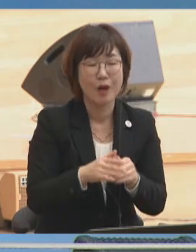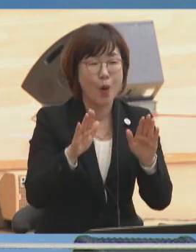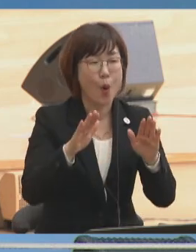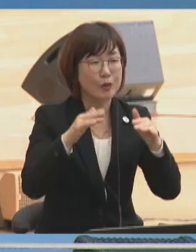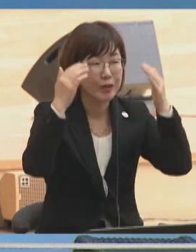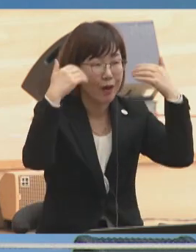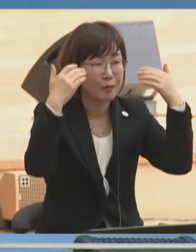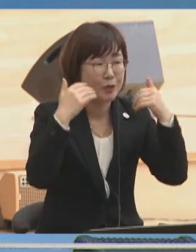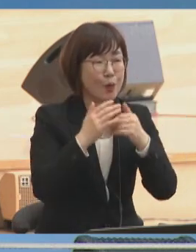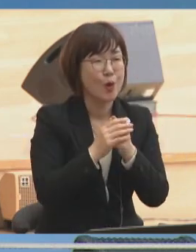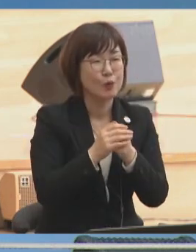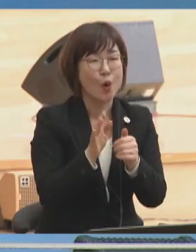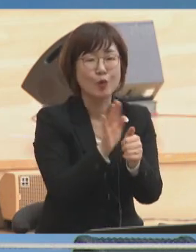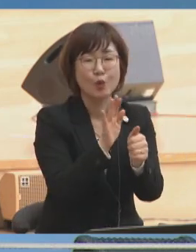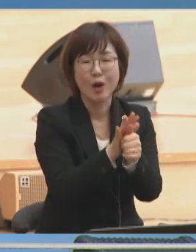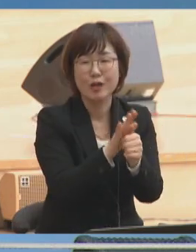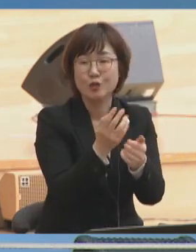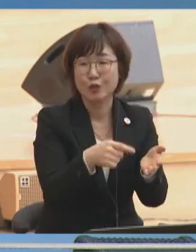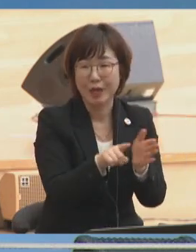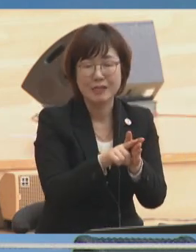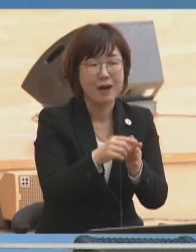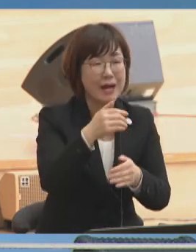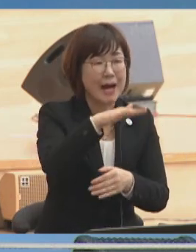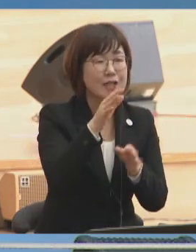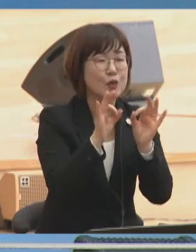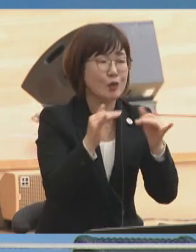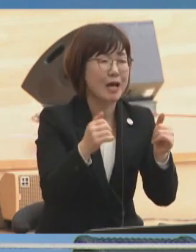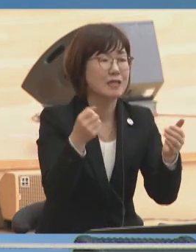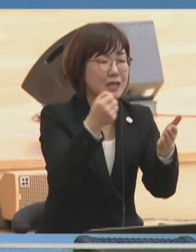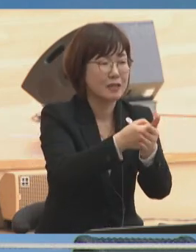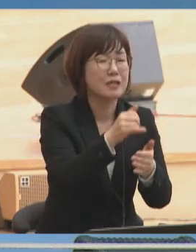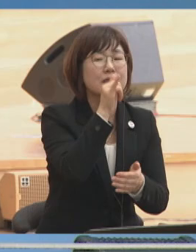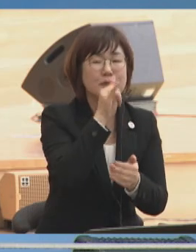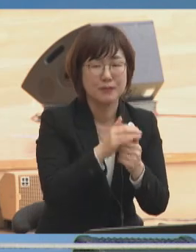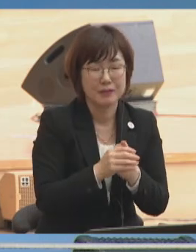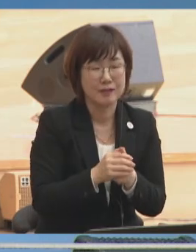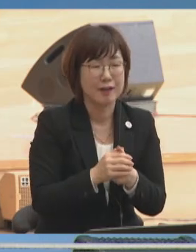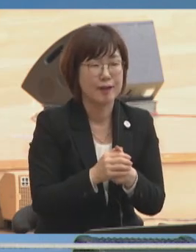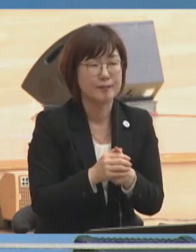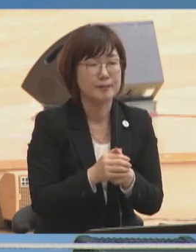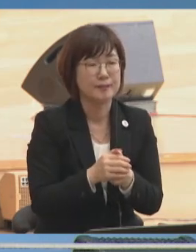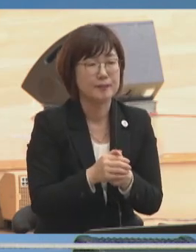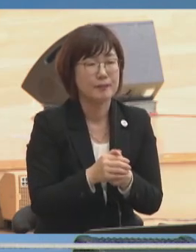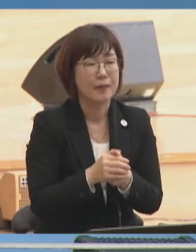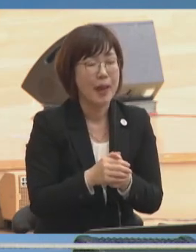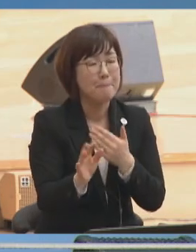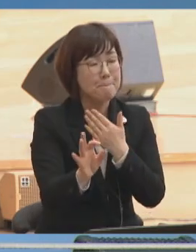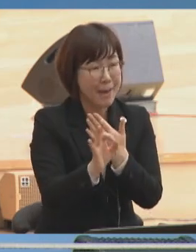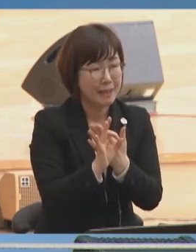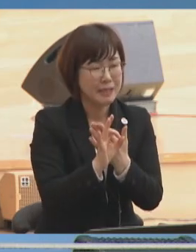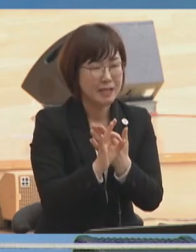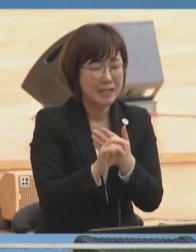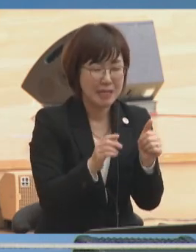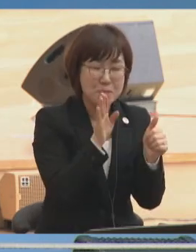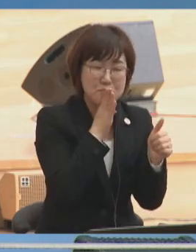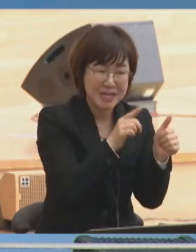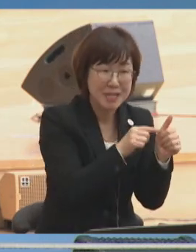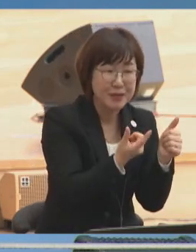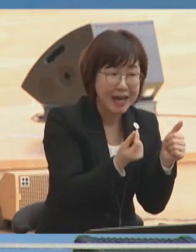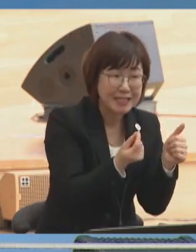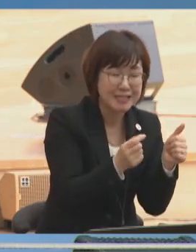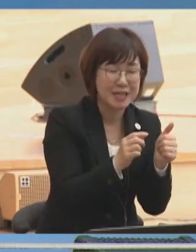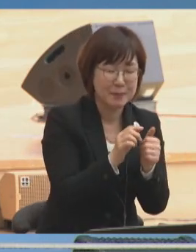선교팀을 또 보낼 예정입니다. 오늘 가는 선교사 여러분 작정에 동참해 주세요. 여러분 근데 생각해 보세요. 만일 계산하고 앉아